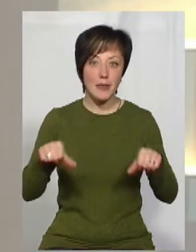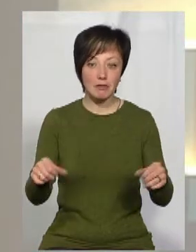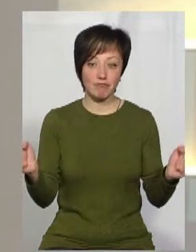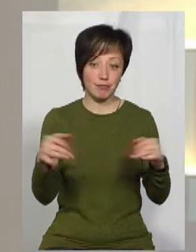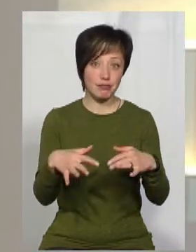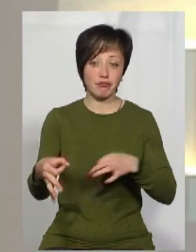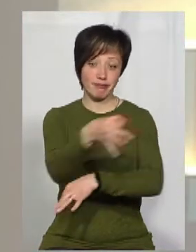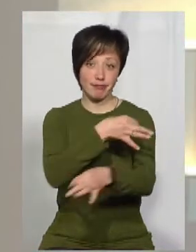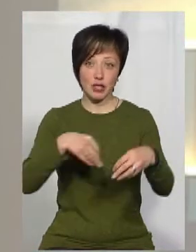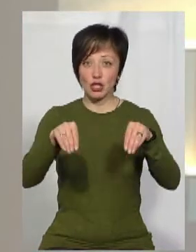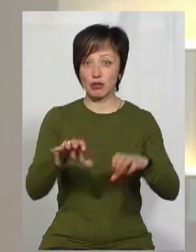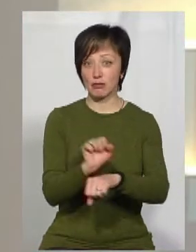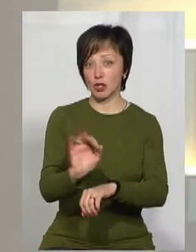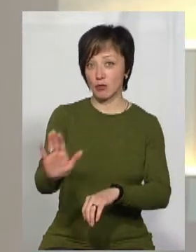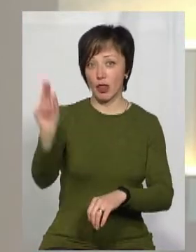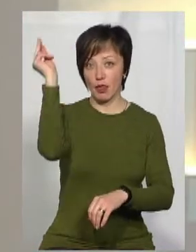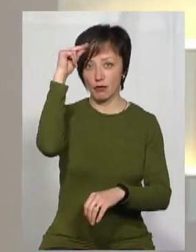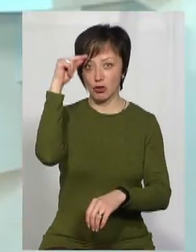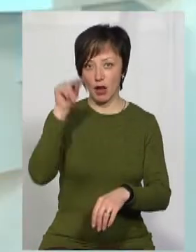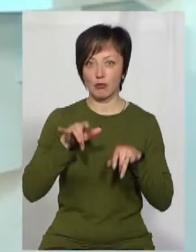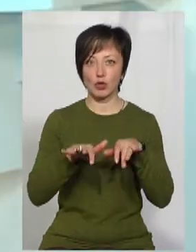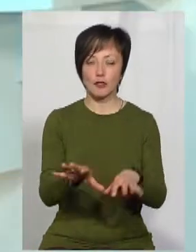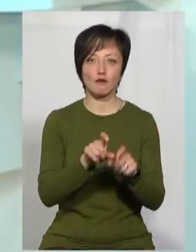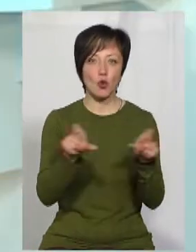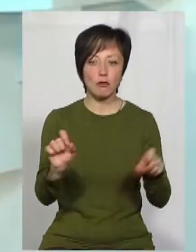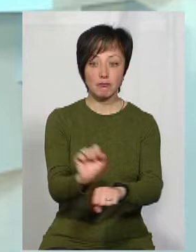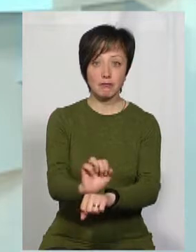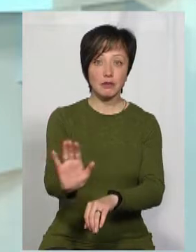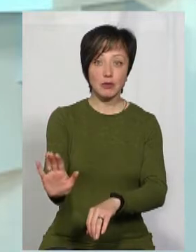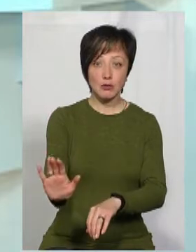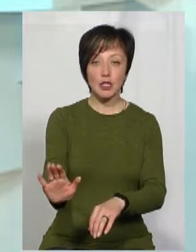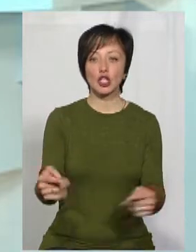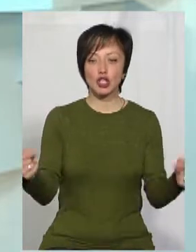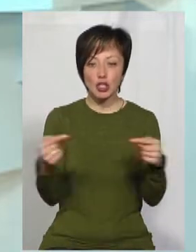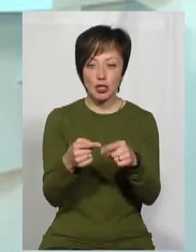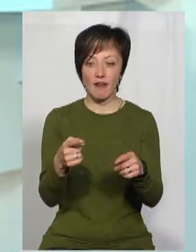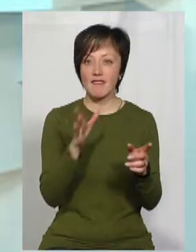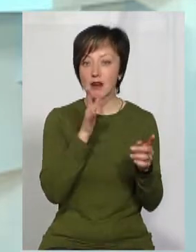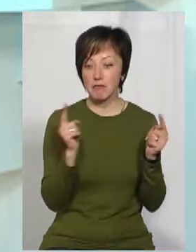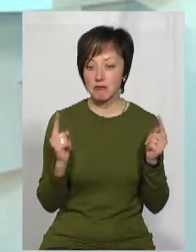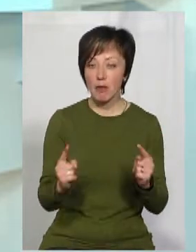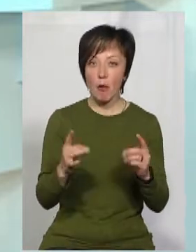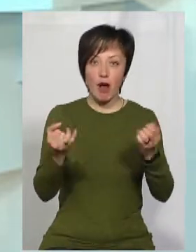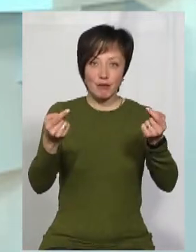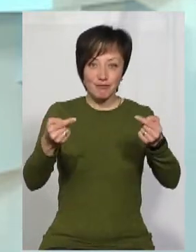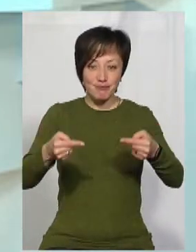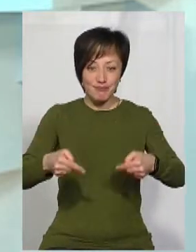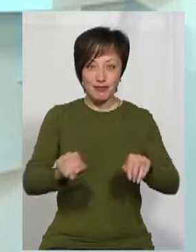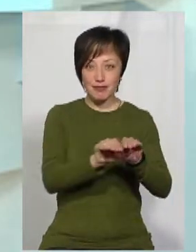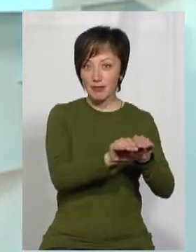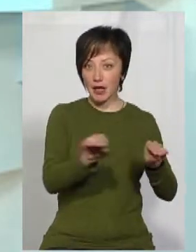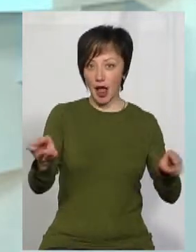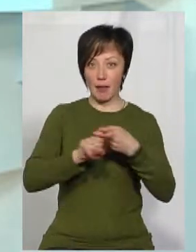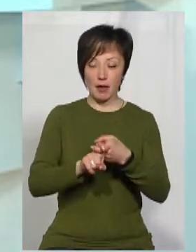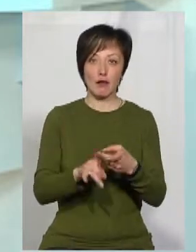ТБНС, ухвалює рішення призупинити навчально-виховний процес в школах. Зупиняємо, наскільки? Наскільки, поки не спав, міряємо під поріг,